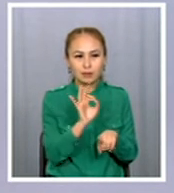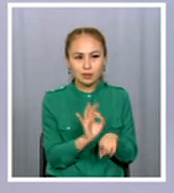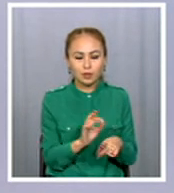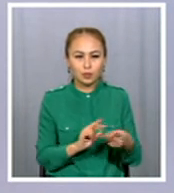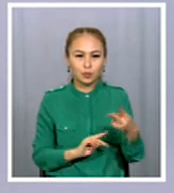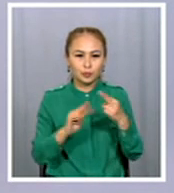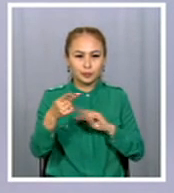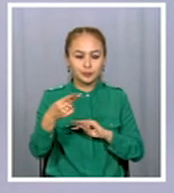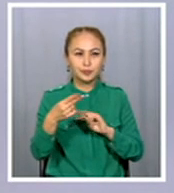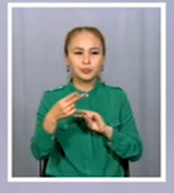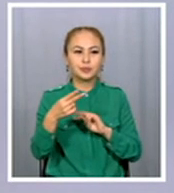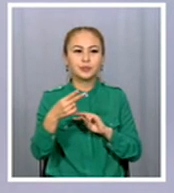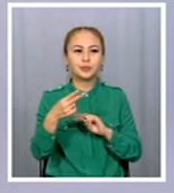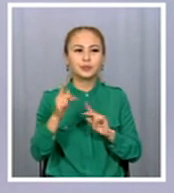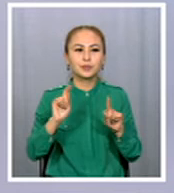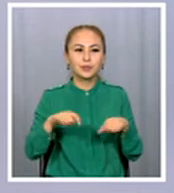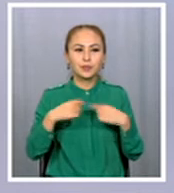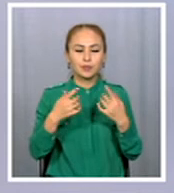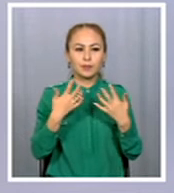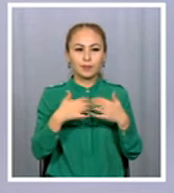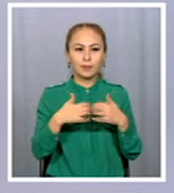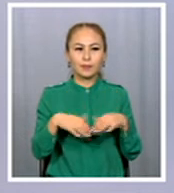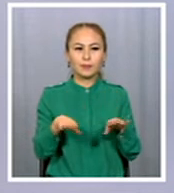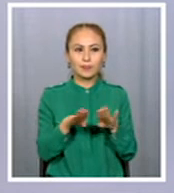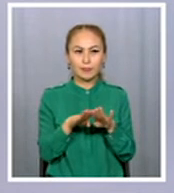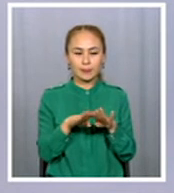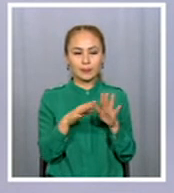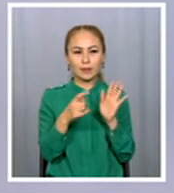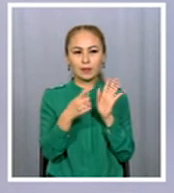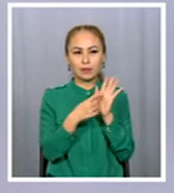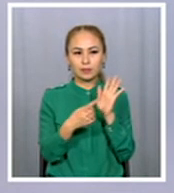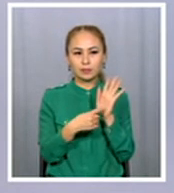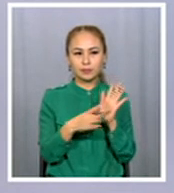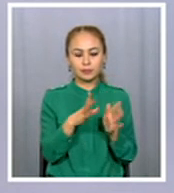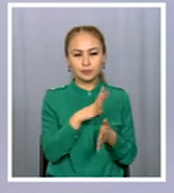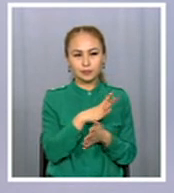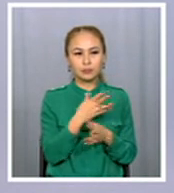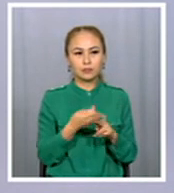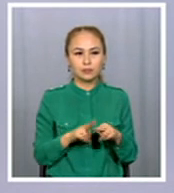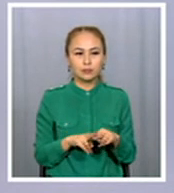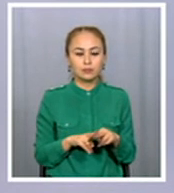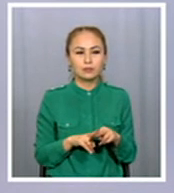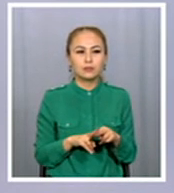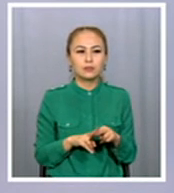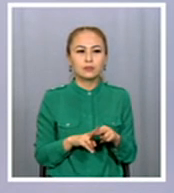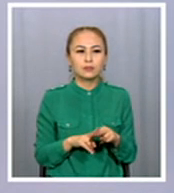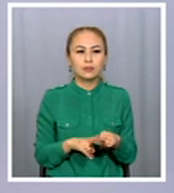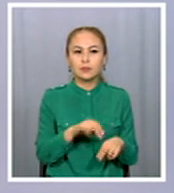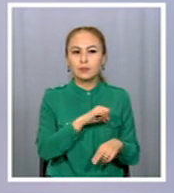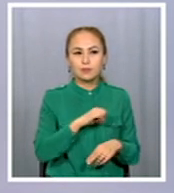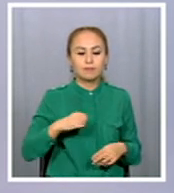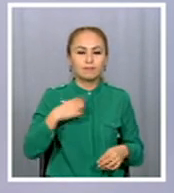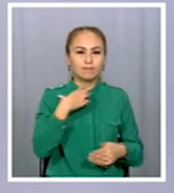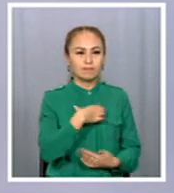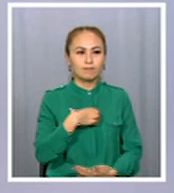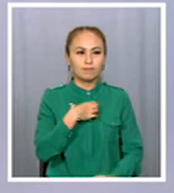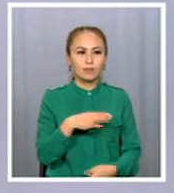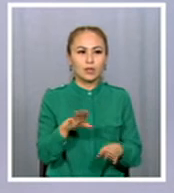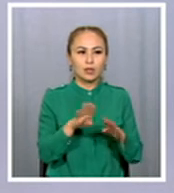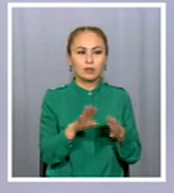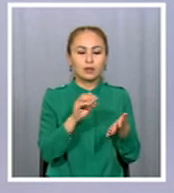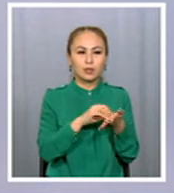айналдырып, бірақ берілген санды осы бөлшекке бөлетін едік. Сонда бұлар бұл жерде ең маңызды нәрсе ол